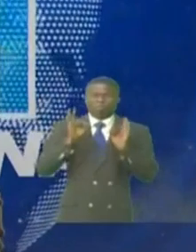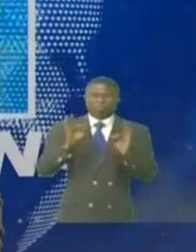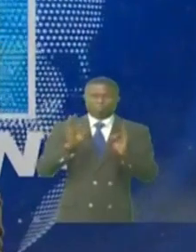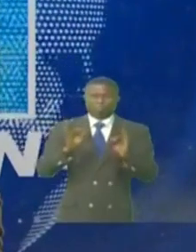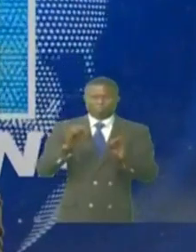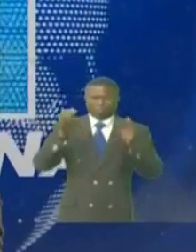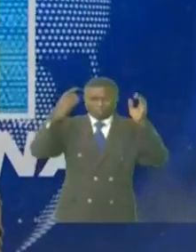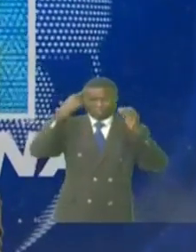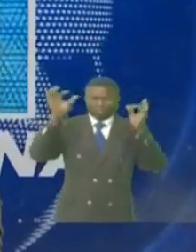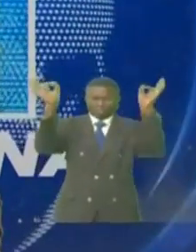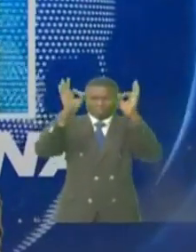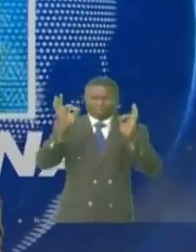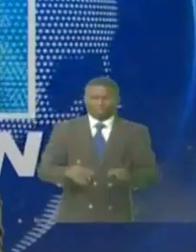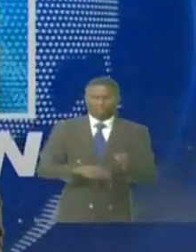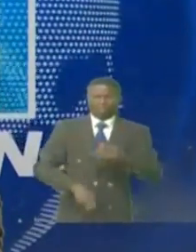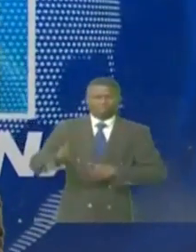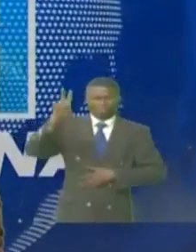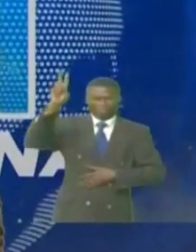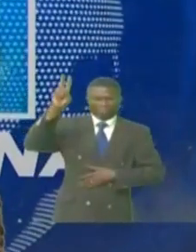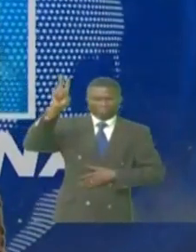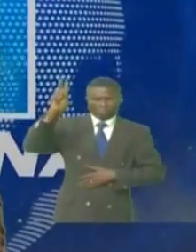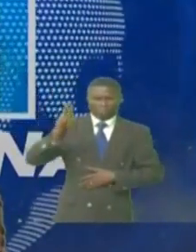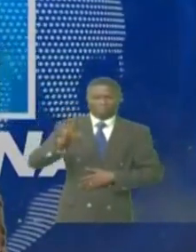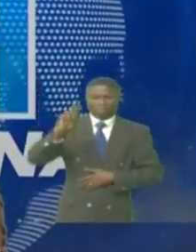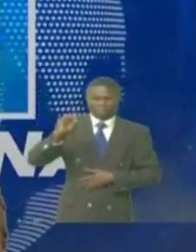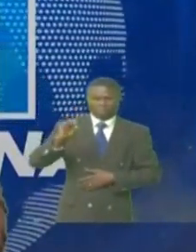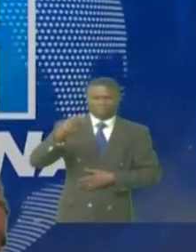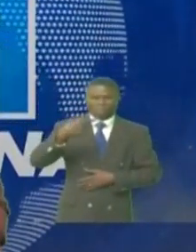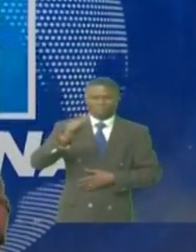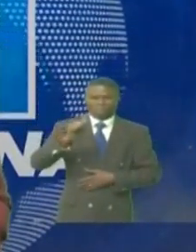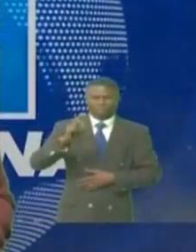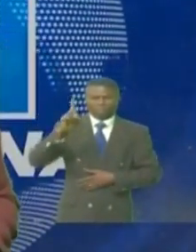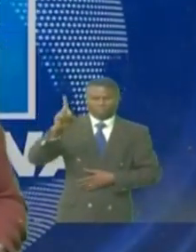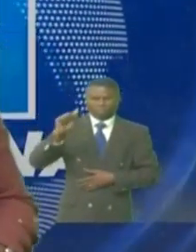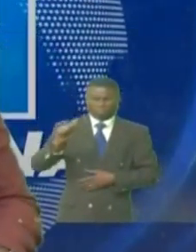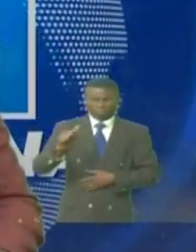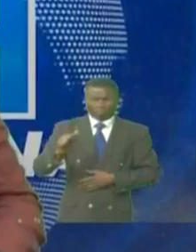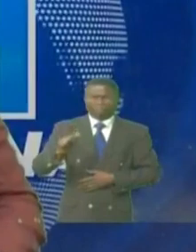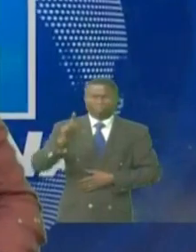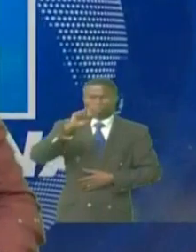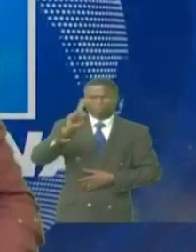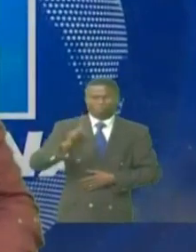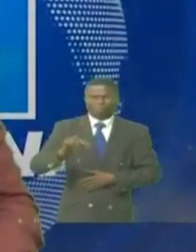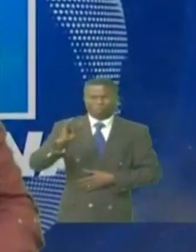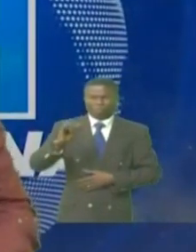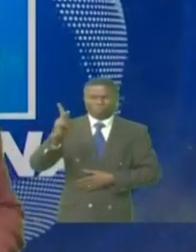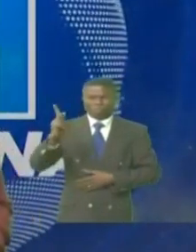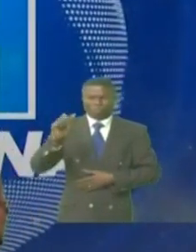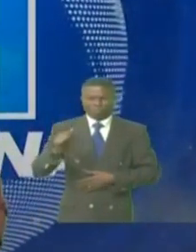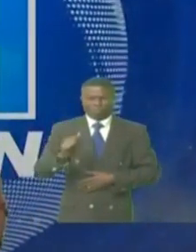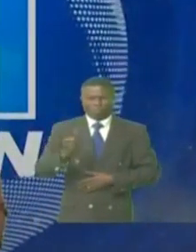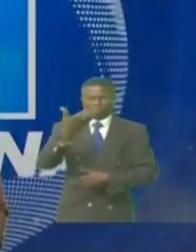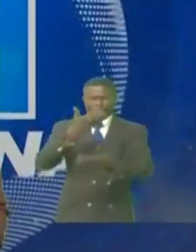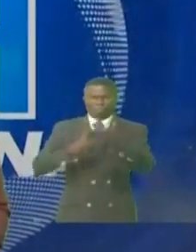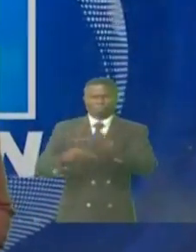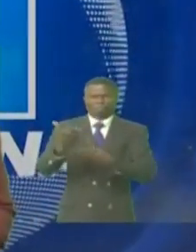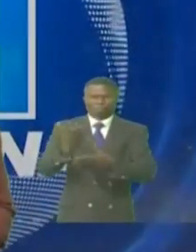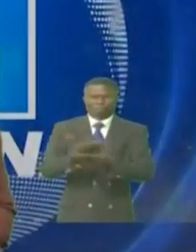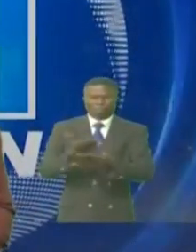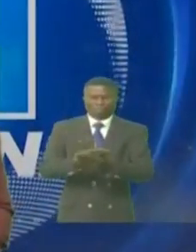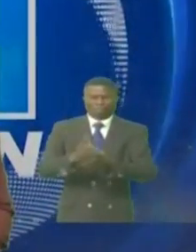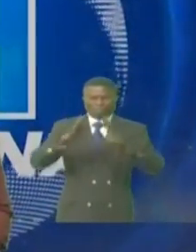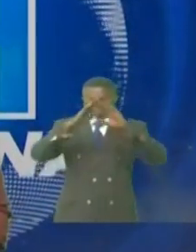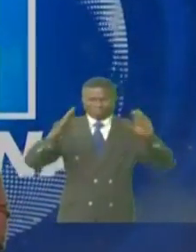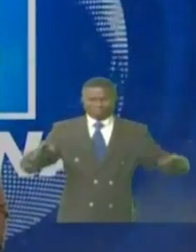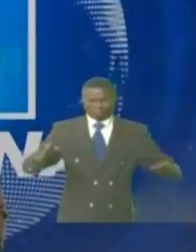la Fédération de l'UDPS Ngandajika, la cérémonie de remise, une cérémonie de remise officielle de ce